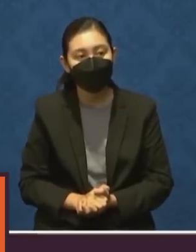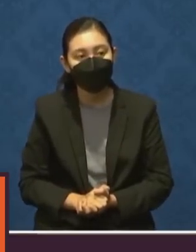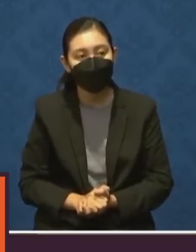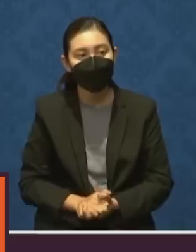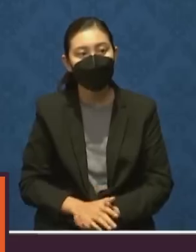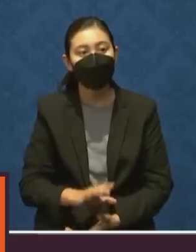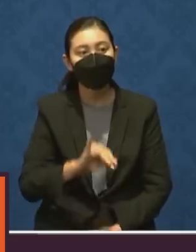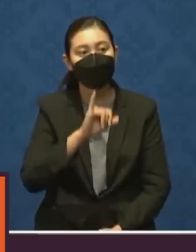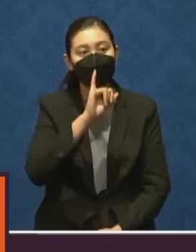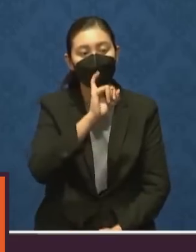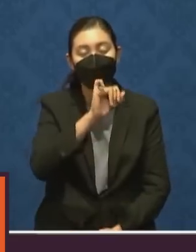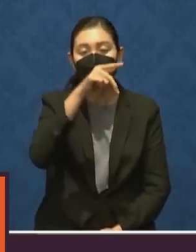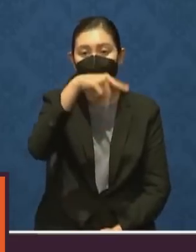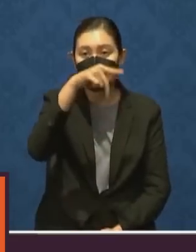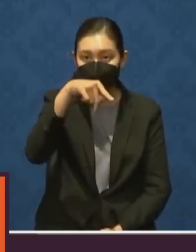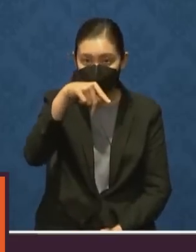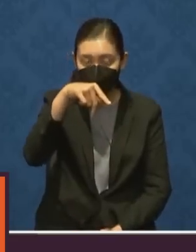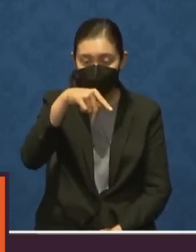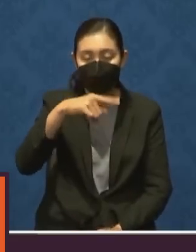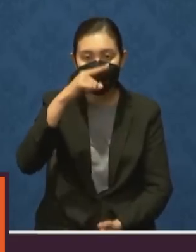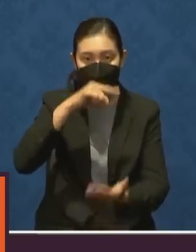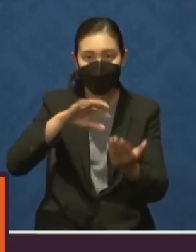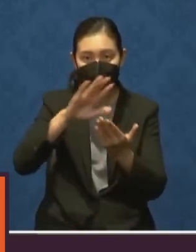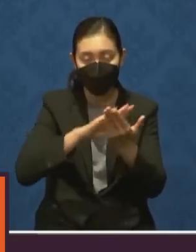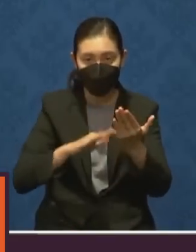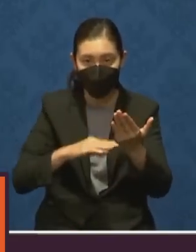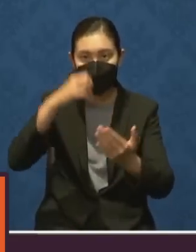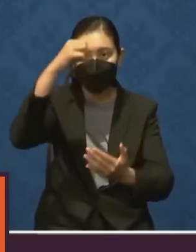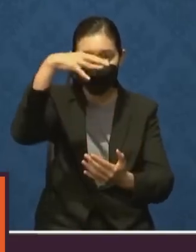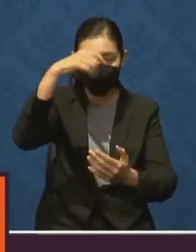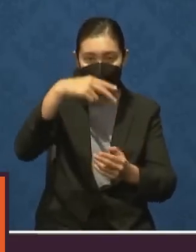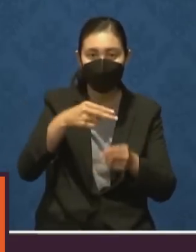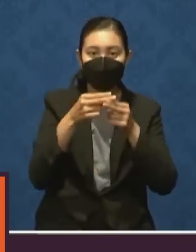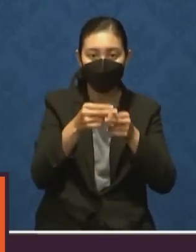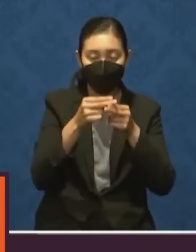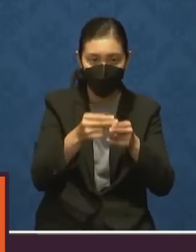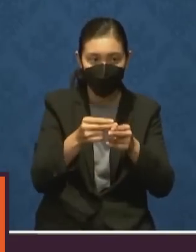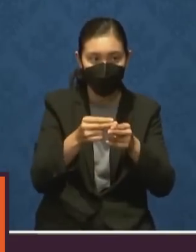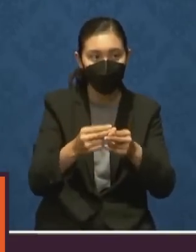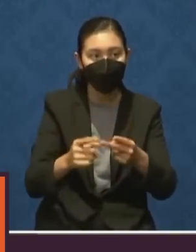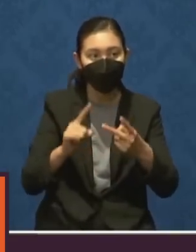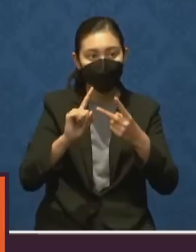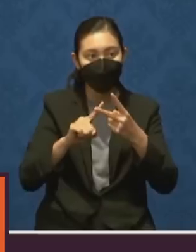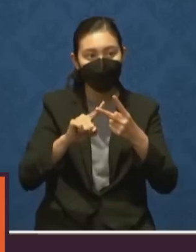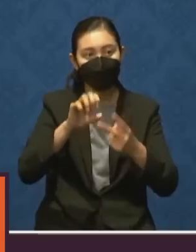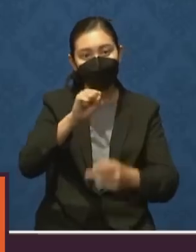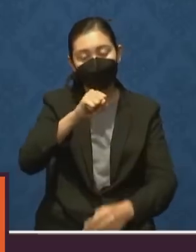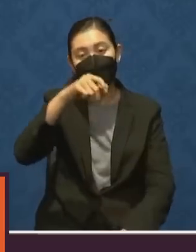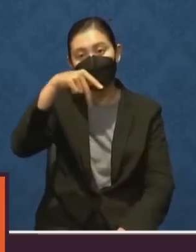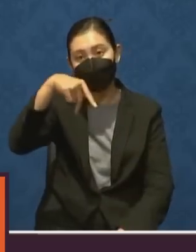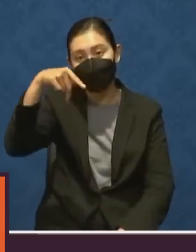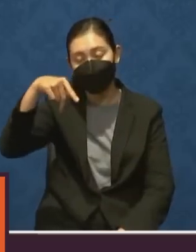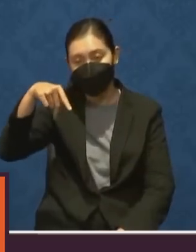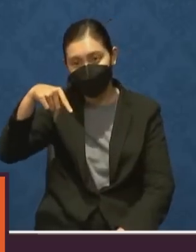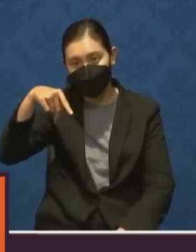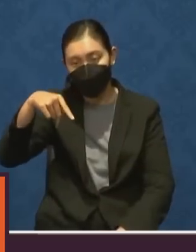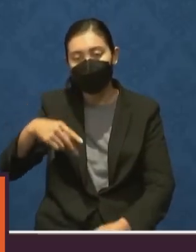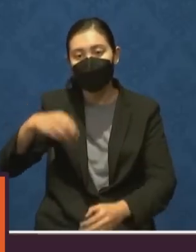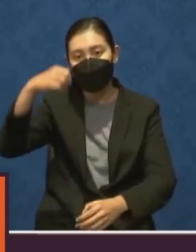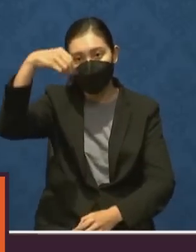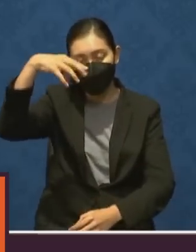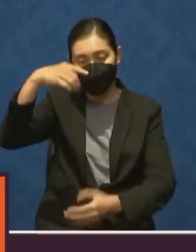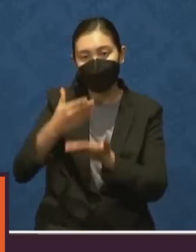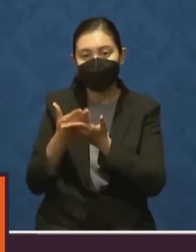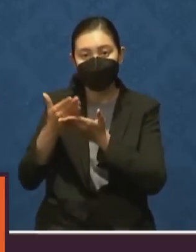เป็จากอnine Corporal golfซึโไฟฟาromagn pelaชน backwardจะเริ่มมาจากทวาการไฟาฝายผลิ